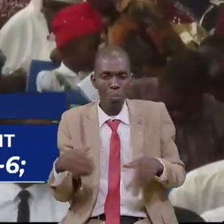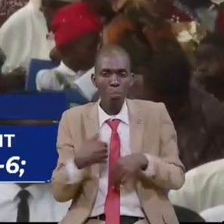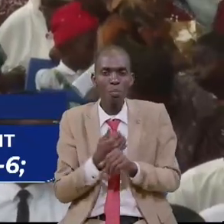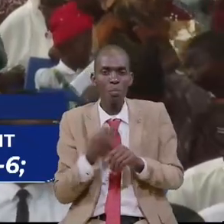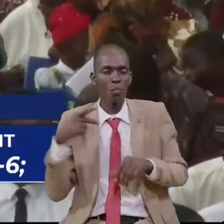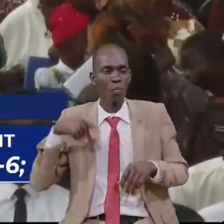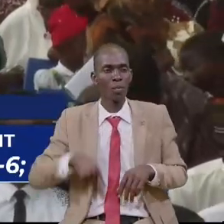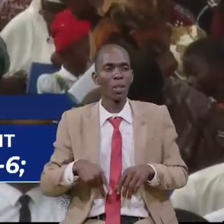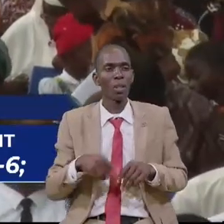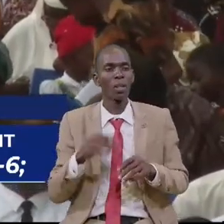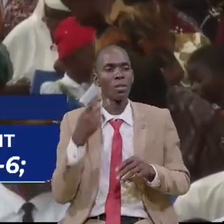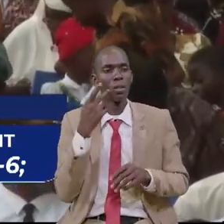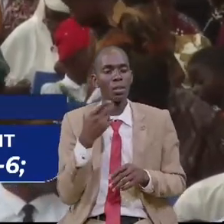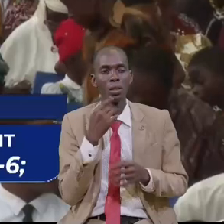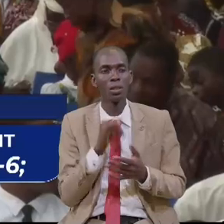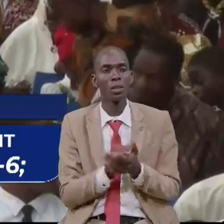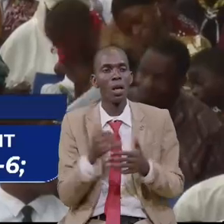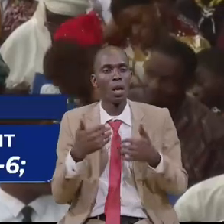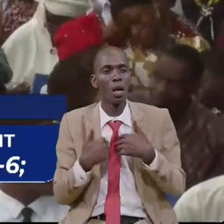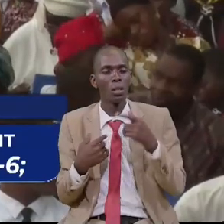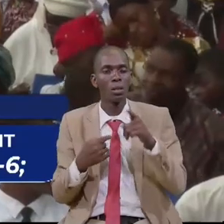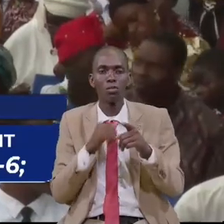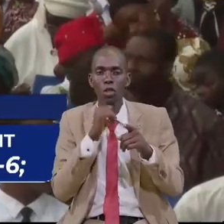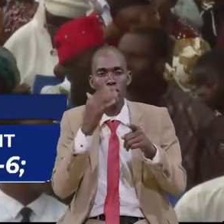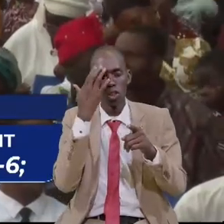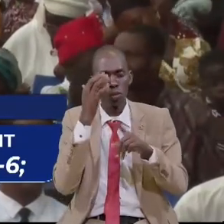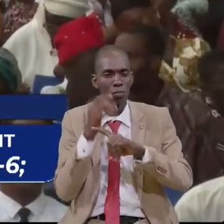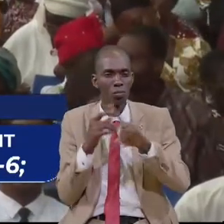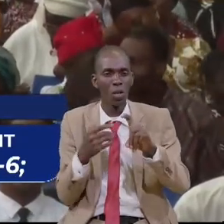pas? Ne l'as-tu pas appris?